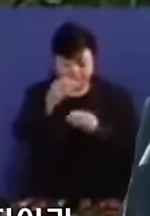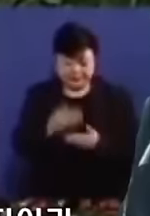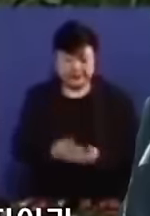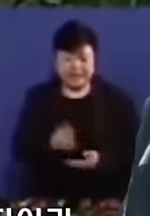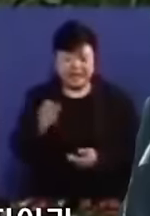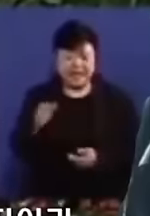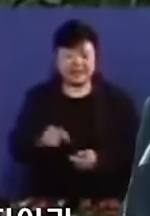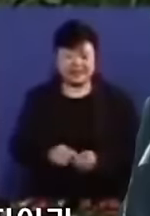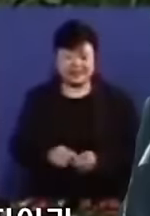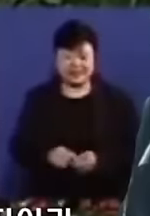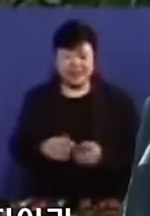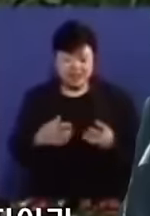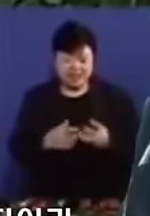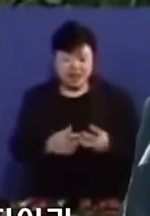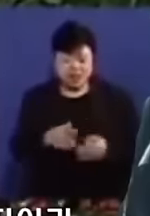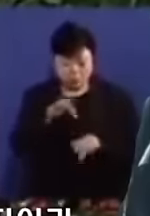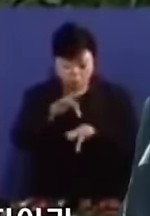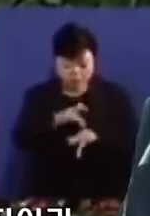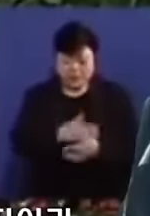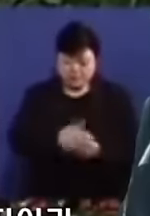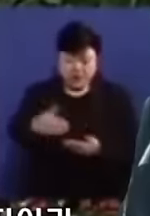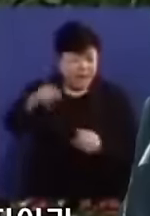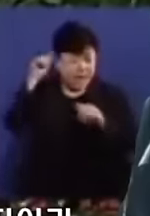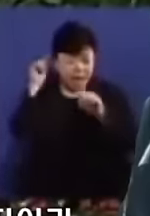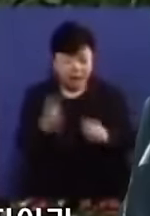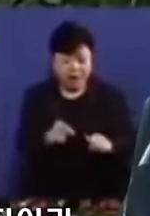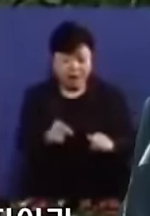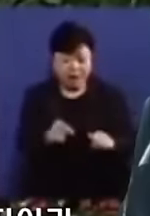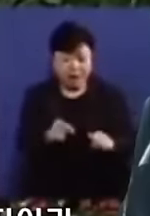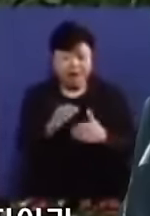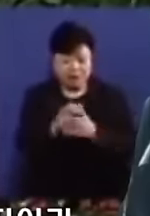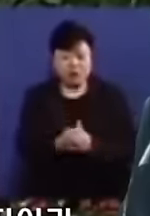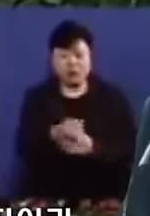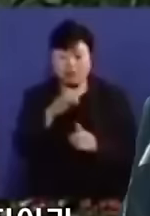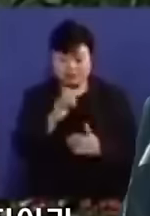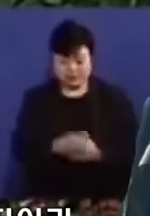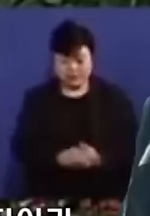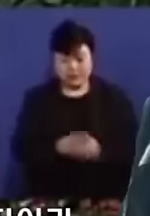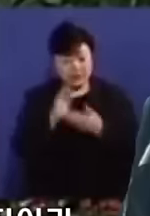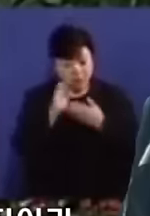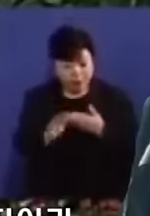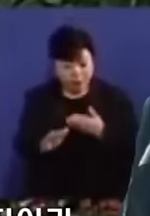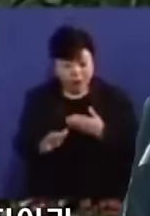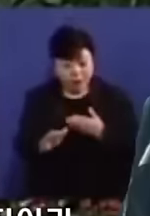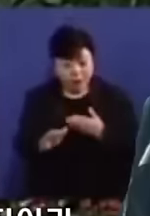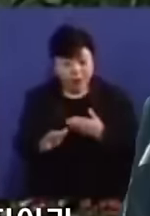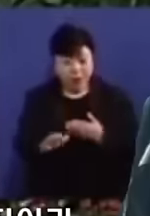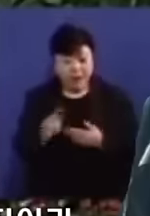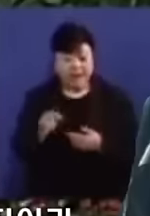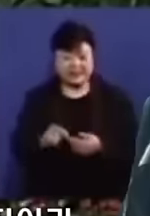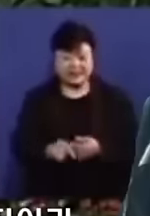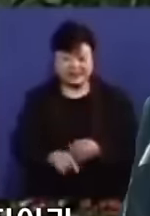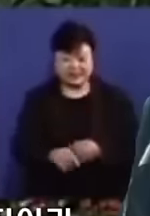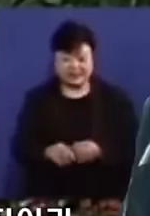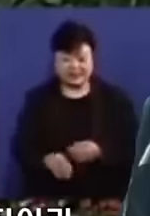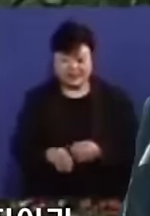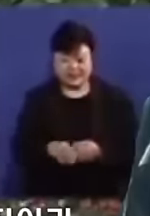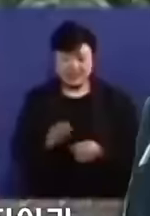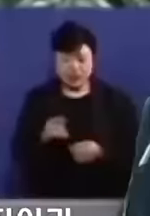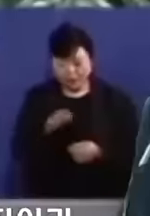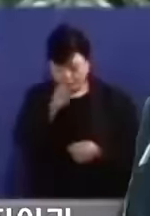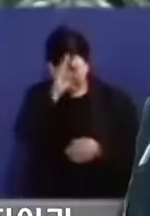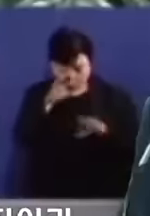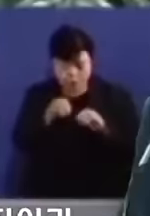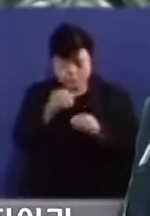간 경화 원수 마귀는 물러가라 이렇게 기도하더랍니다. 그 다음에는 오늘 간 경화증에 걸린 사람이